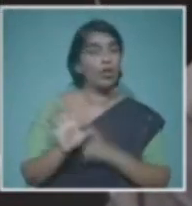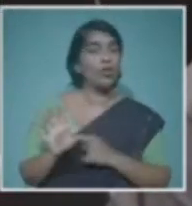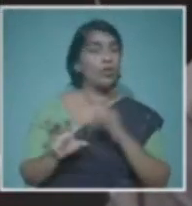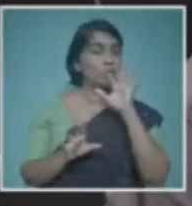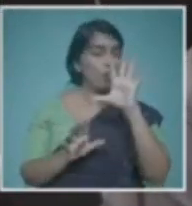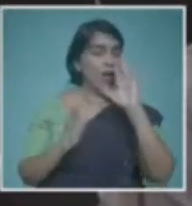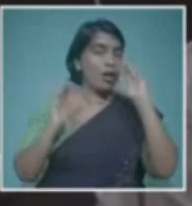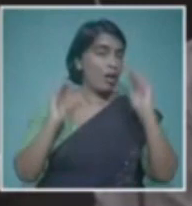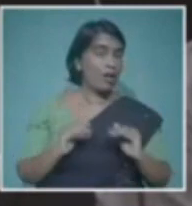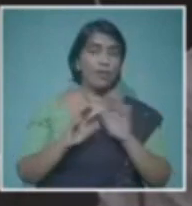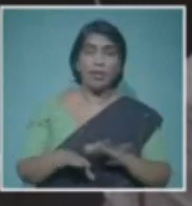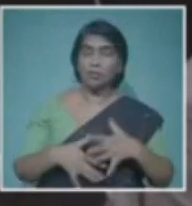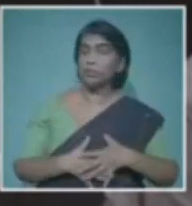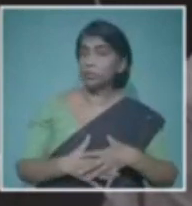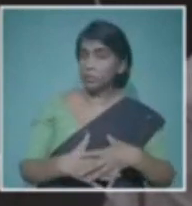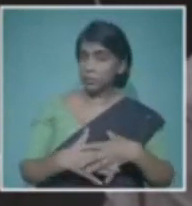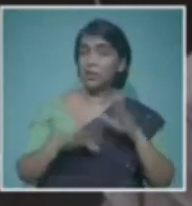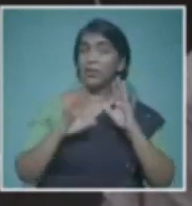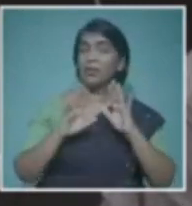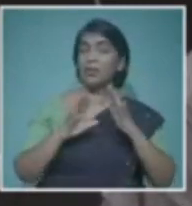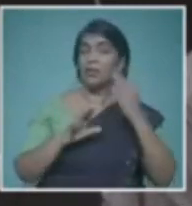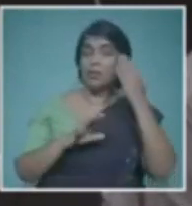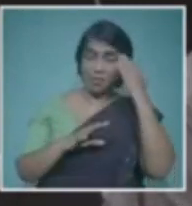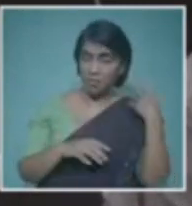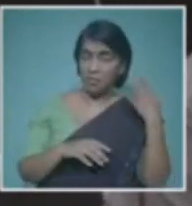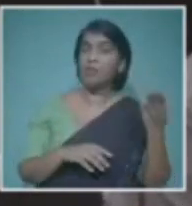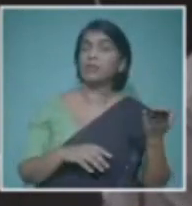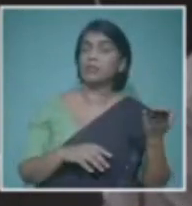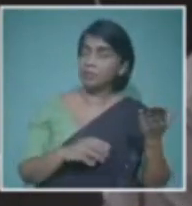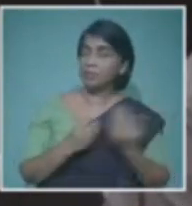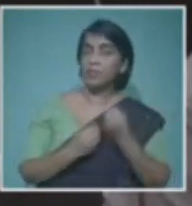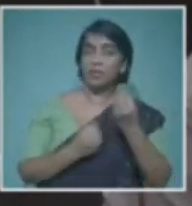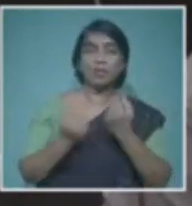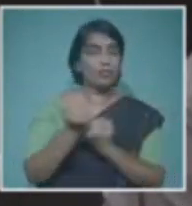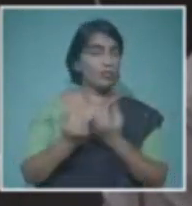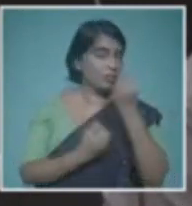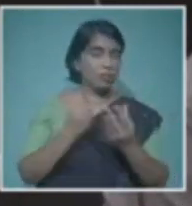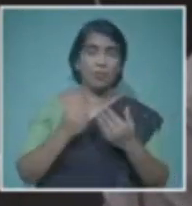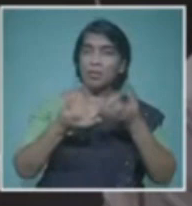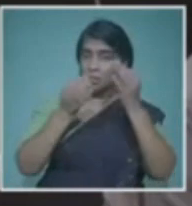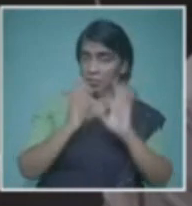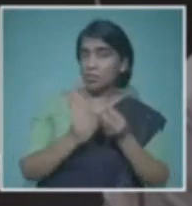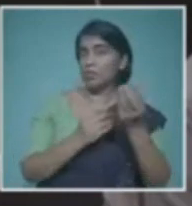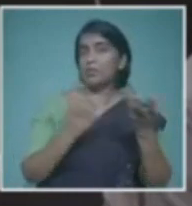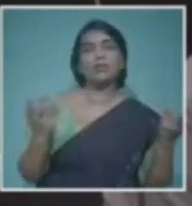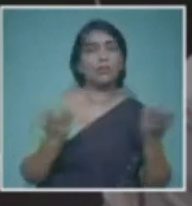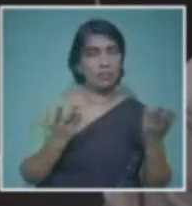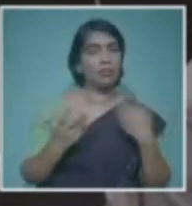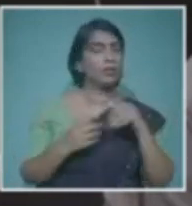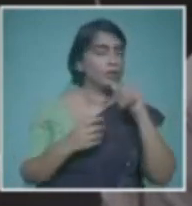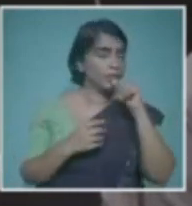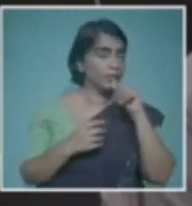අවුරුදු පහෙන් අඩු දරුවන්ටත් ගැබිනි මව්වරුන්ටත් මෙතෙක් ලැබෙන ආධාර හරියට ලැබෙන්නේ නැති